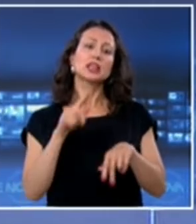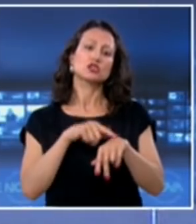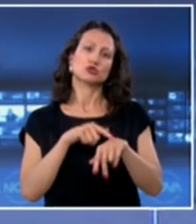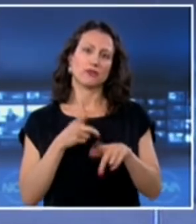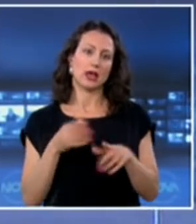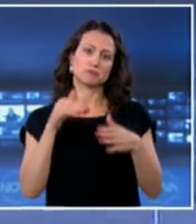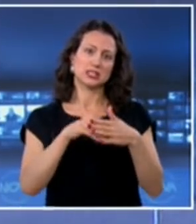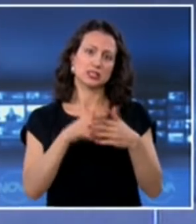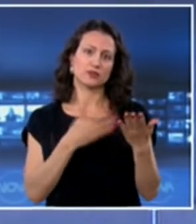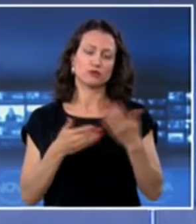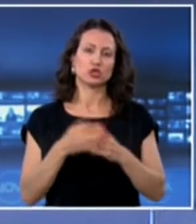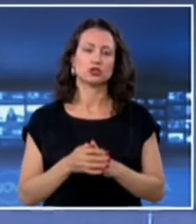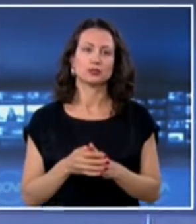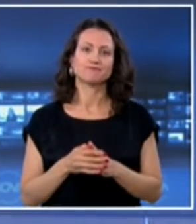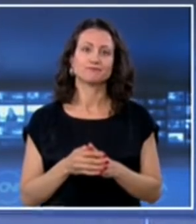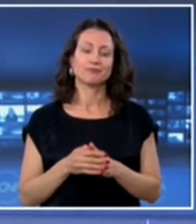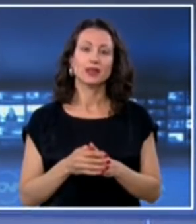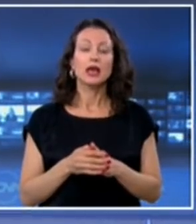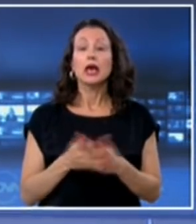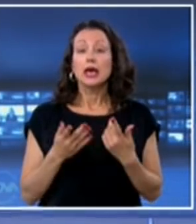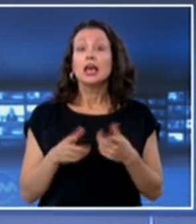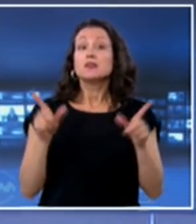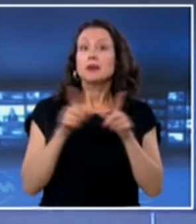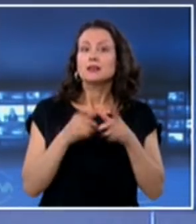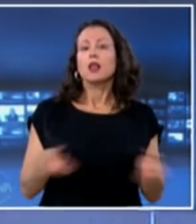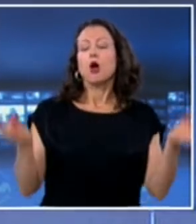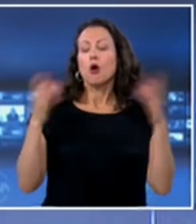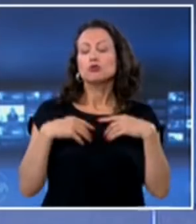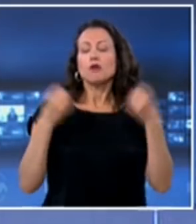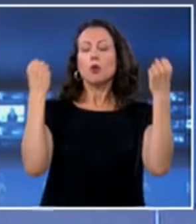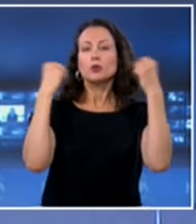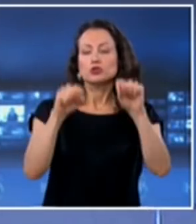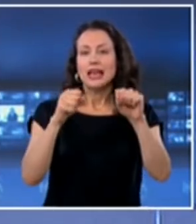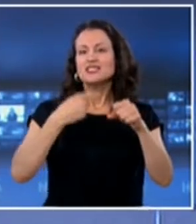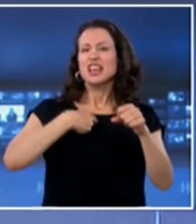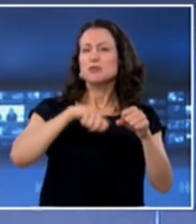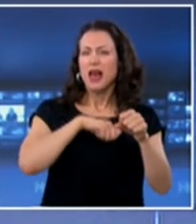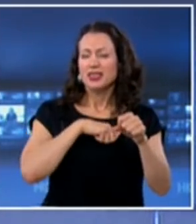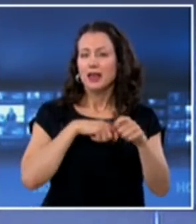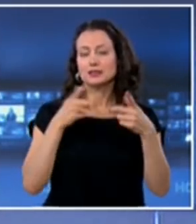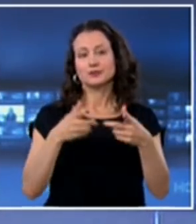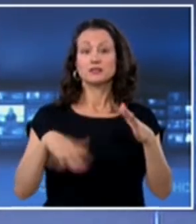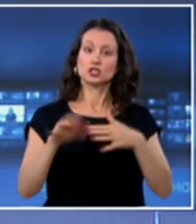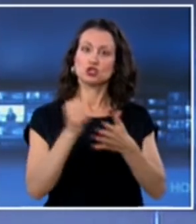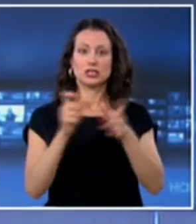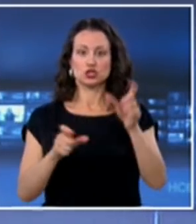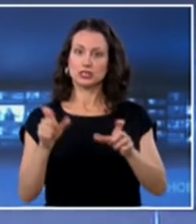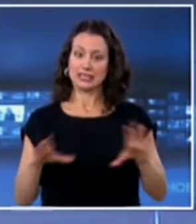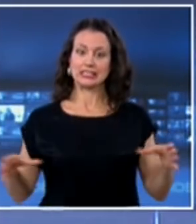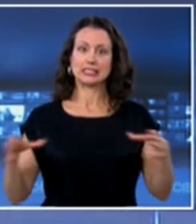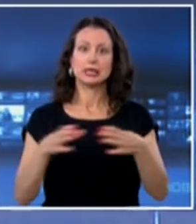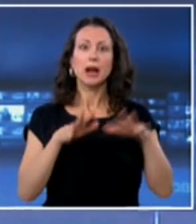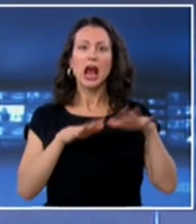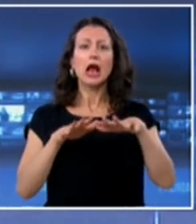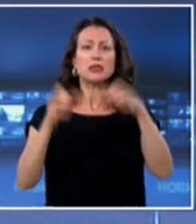В Мадрид отново протестират срещу карантината заради вируса. Жители на затворените квартали се събраха на митинг, въпреки забраната